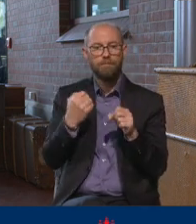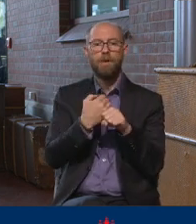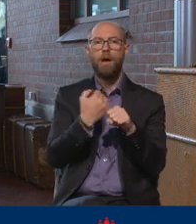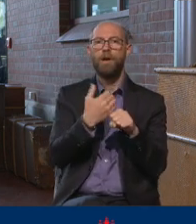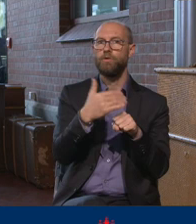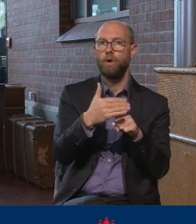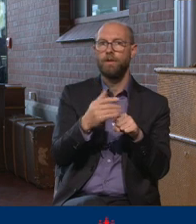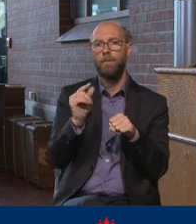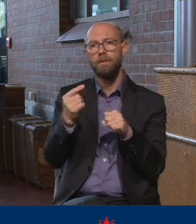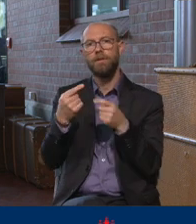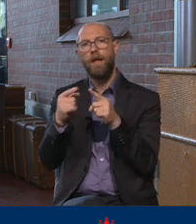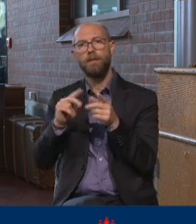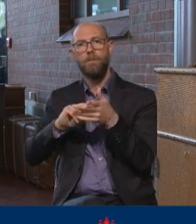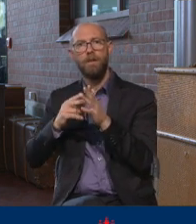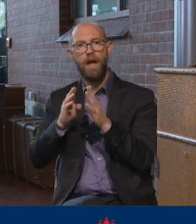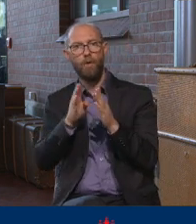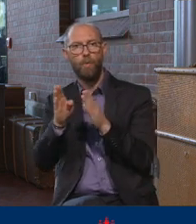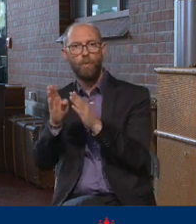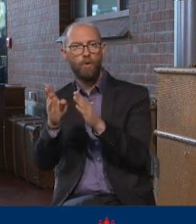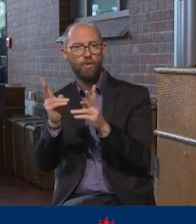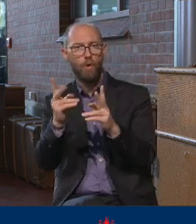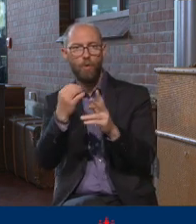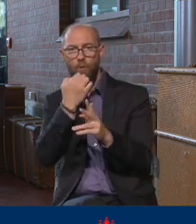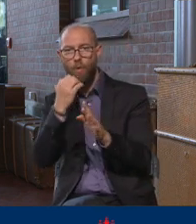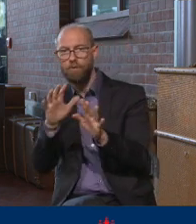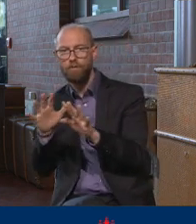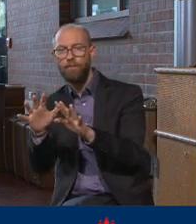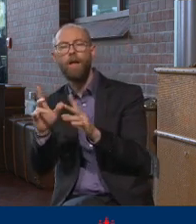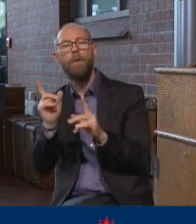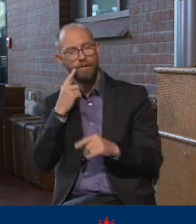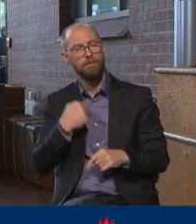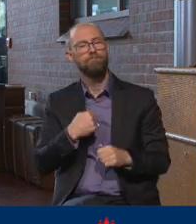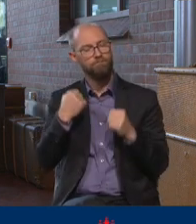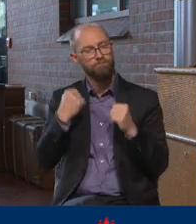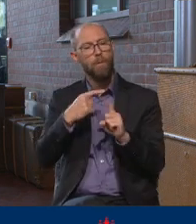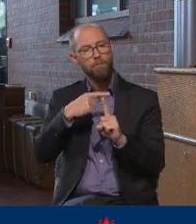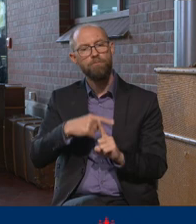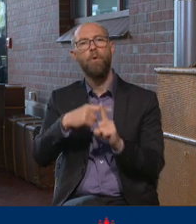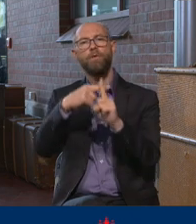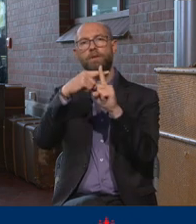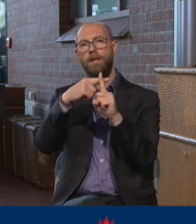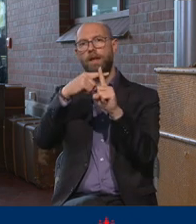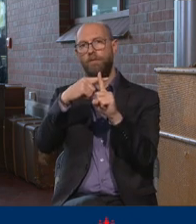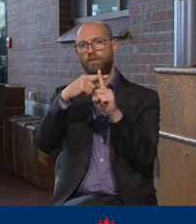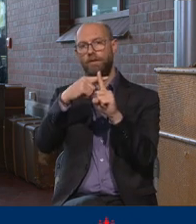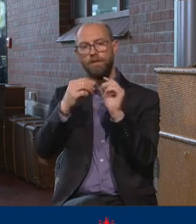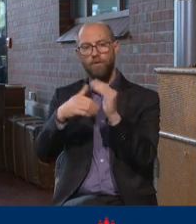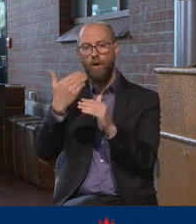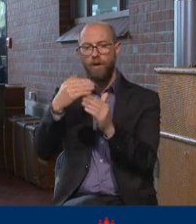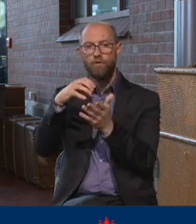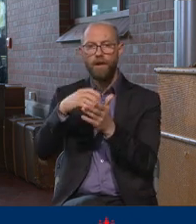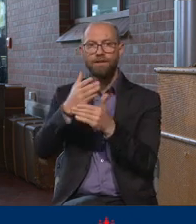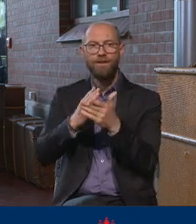immer da etwas anders unterwegs und ich habe da schon eine gewisse zuversicht die verknüpfung auch der neuen stadthalle